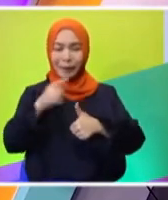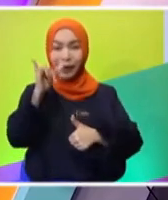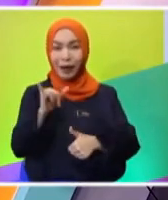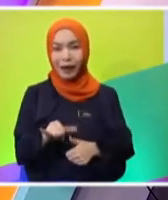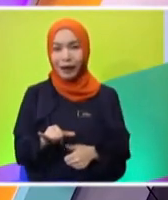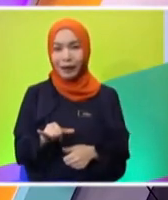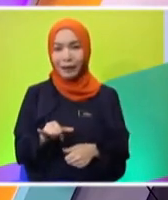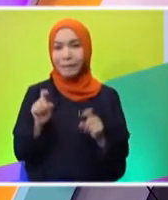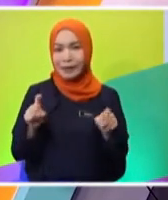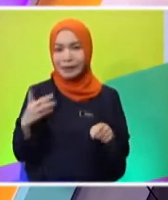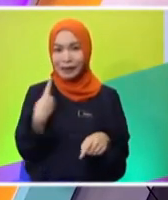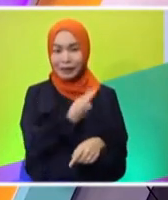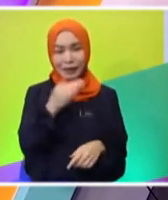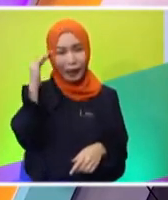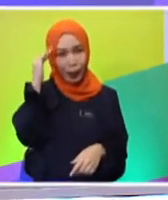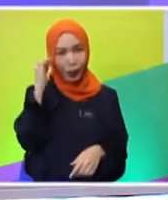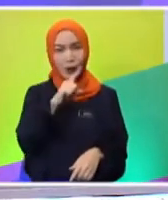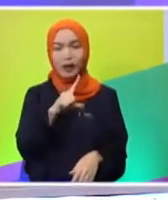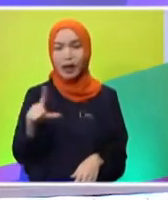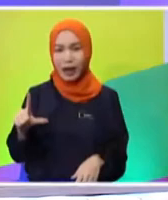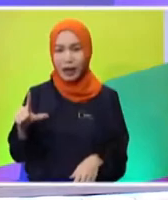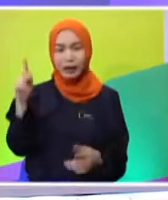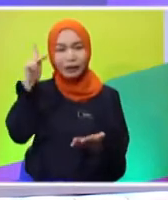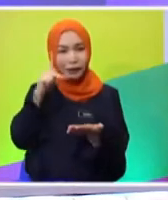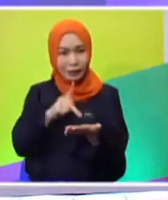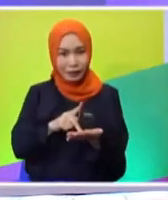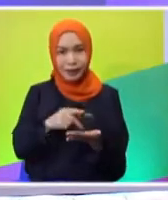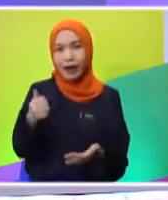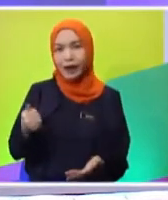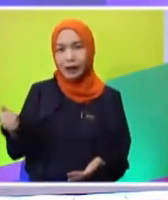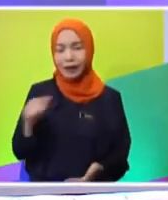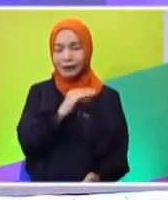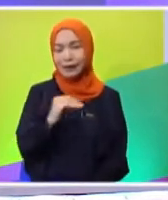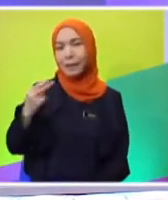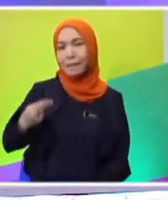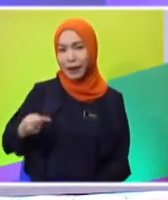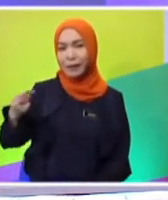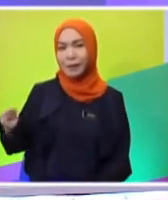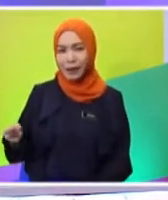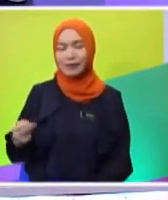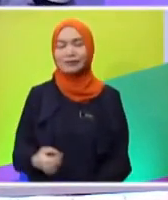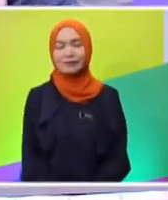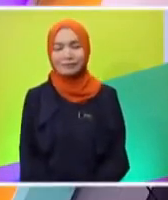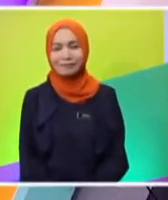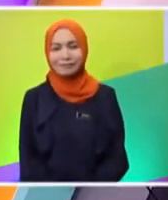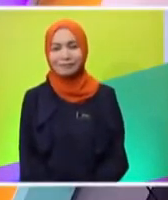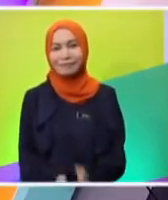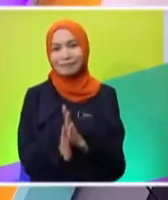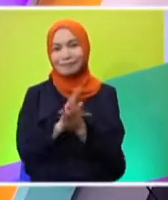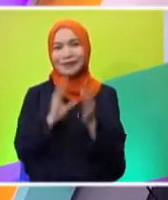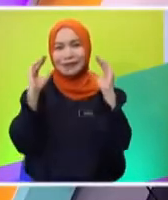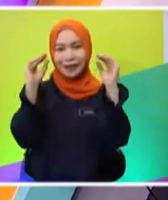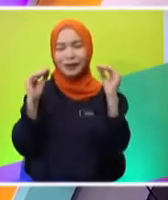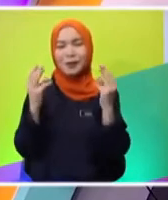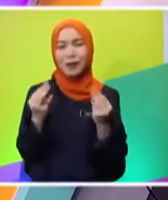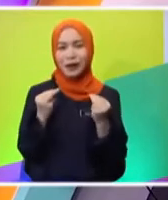bahwa untuk langkah pertama kita perlu mengenal bahan dan alasan terlebih dahulu Oke jadi Izinkan saya untuk mengenal keawetan dan